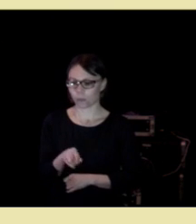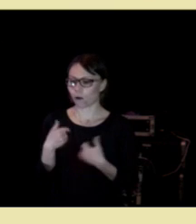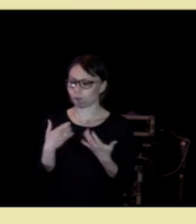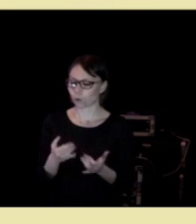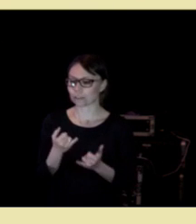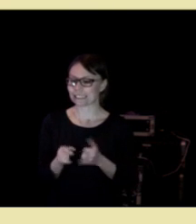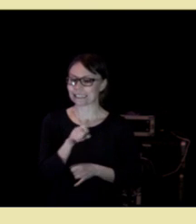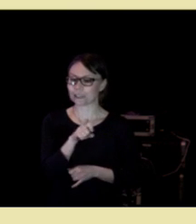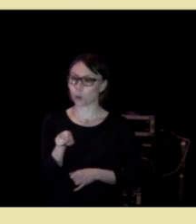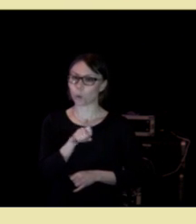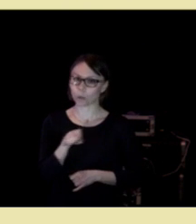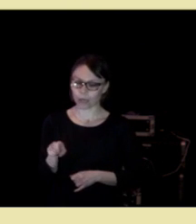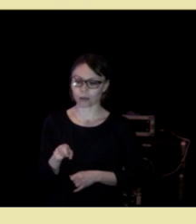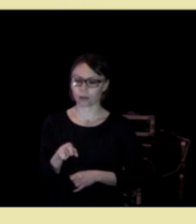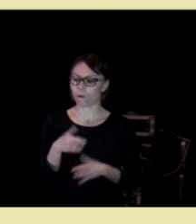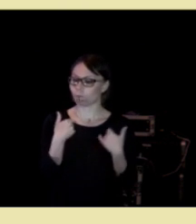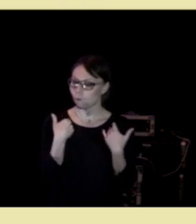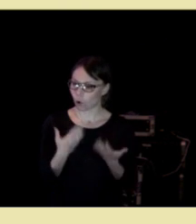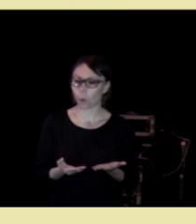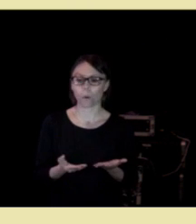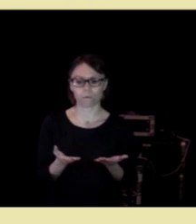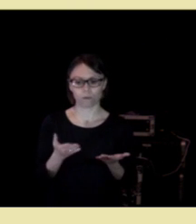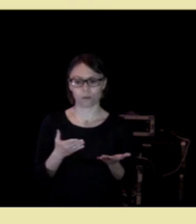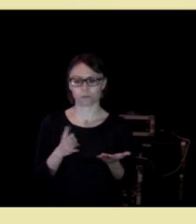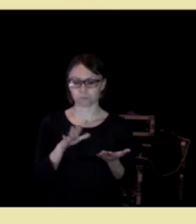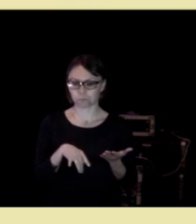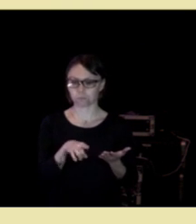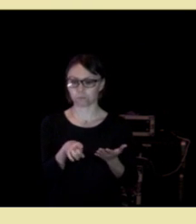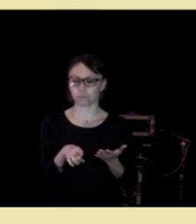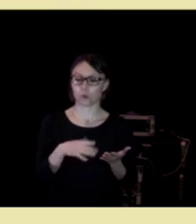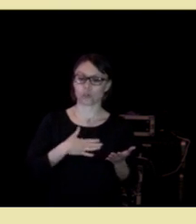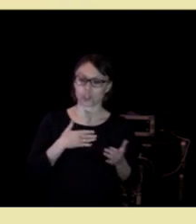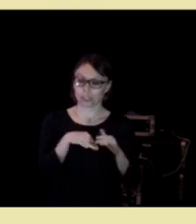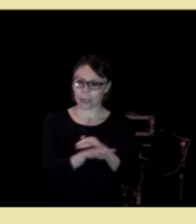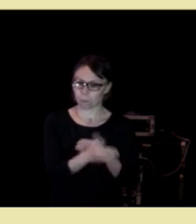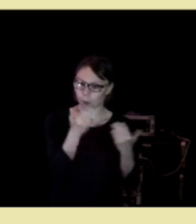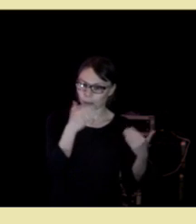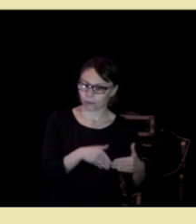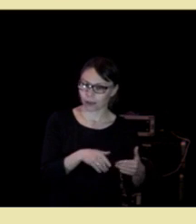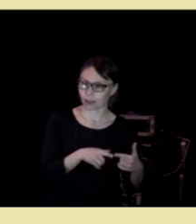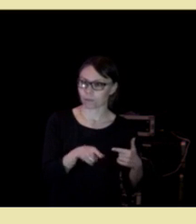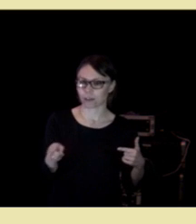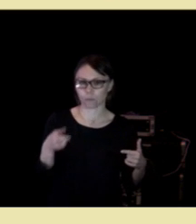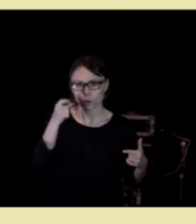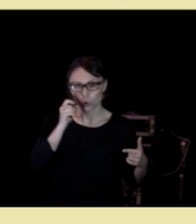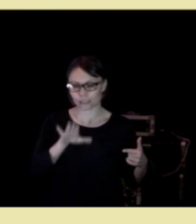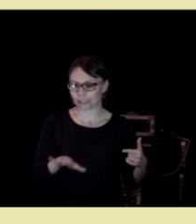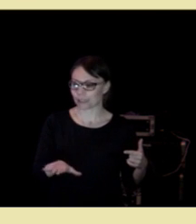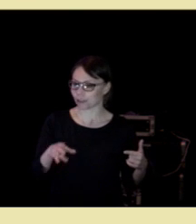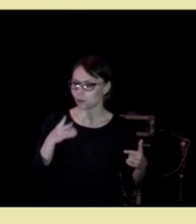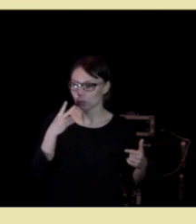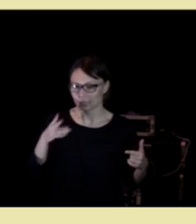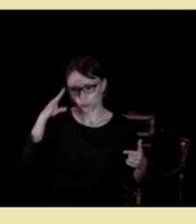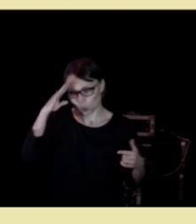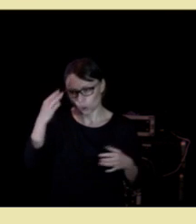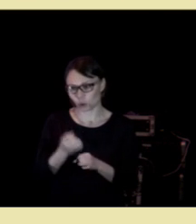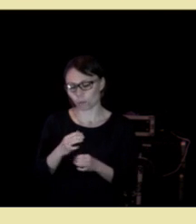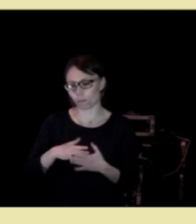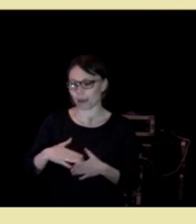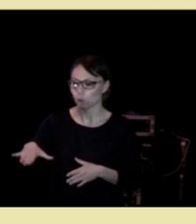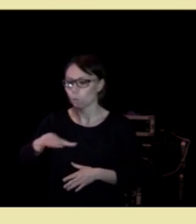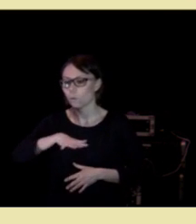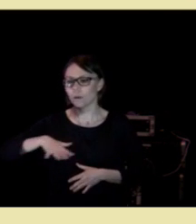siste uker hvor han får lov til å ha tilhold på sykeheimen om natta, men dra til gården sin og se sønnen jobbe med